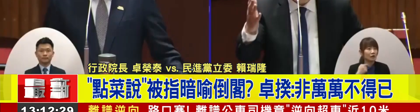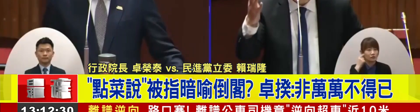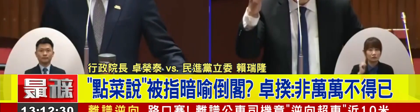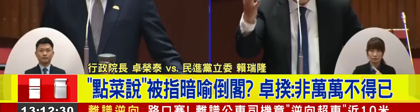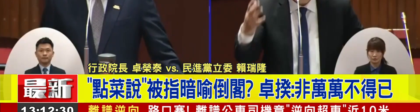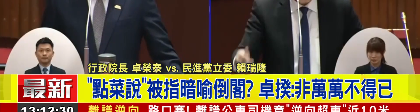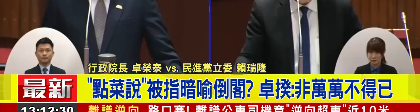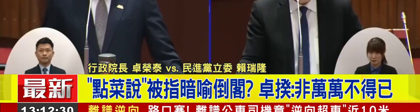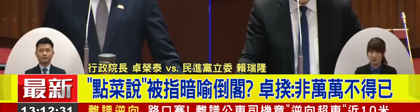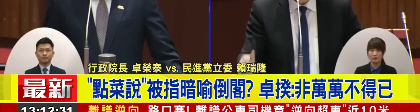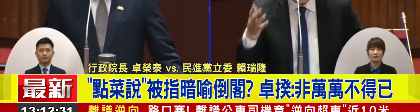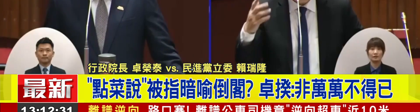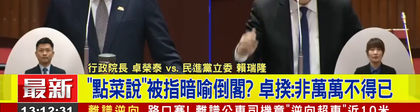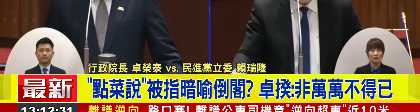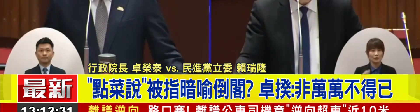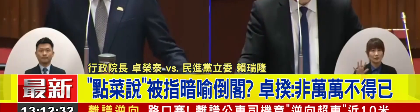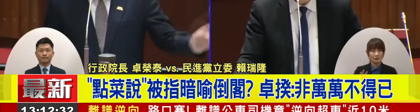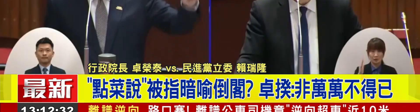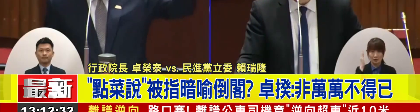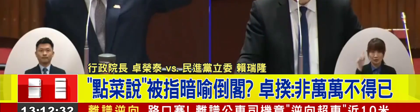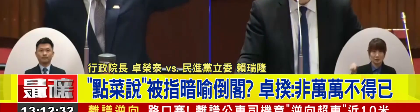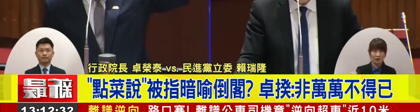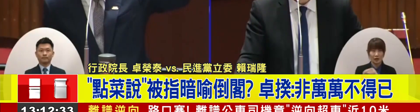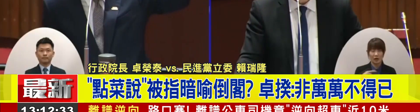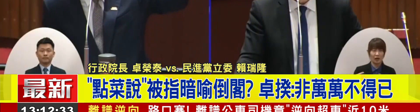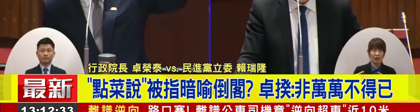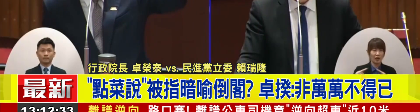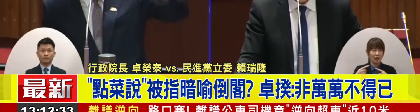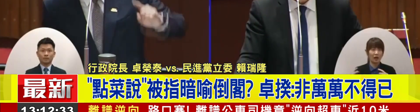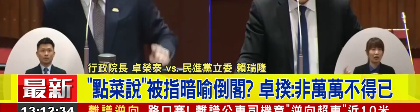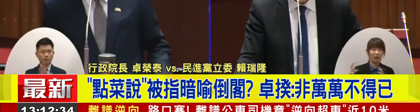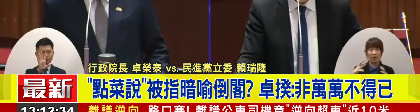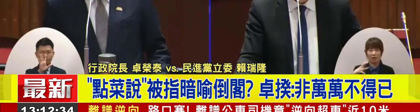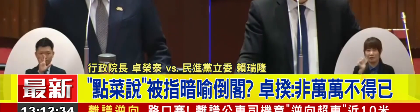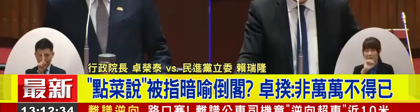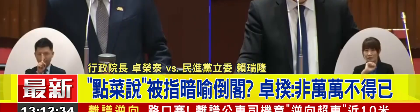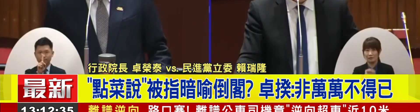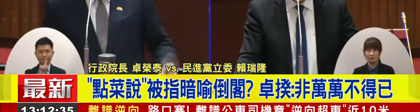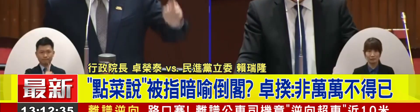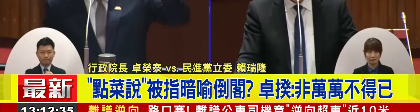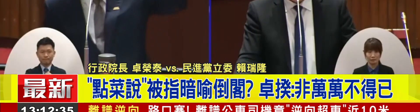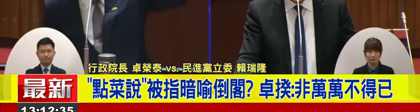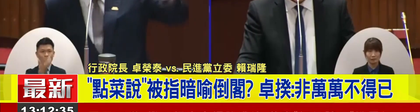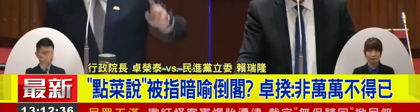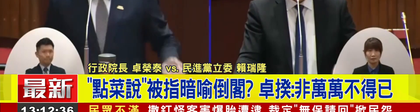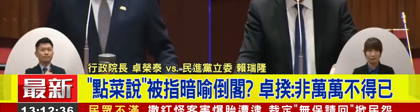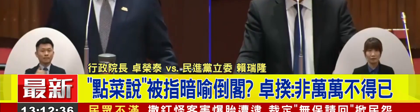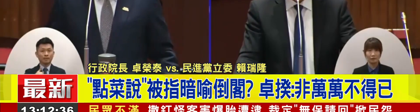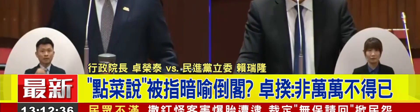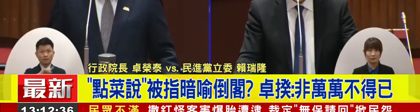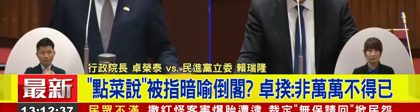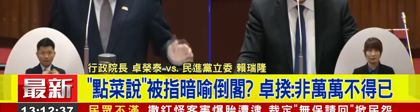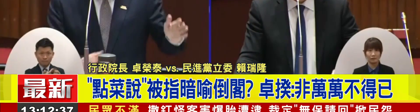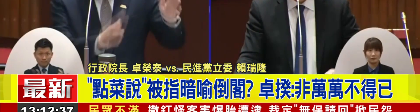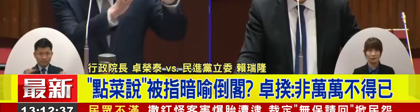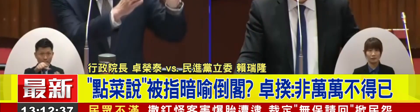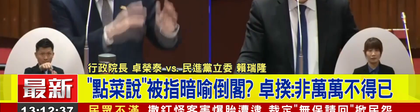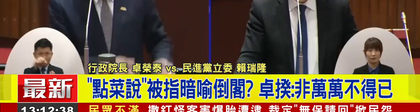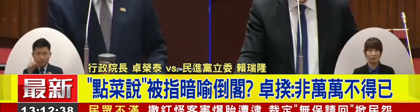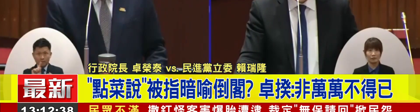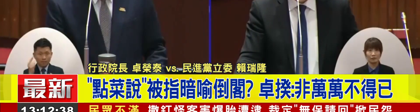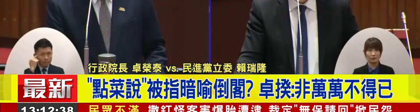僵局的政治解决方案，但是那不是最佳的方案。 我说总有一种方法可以行得通，那我们要找哪一种方法？大家